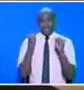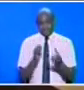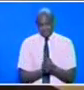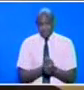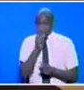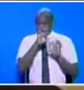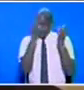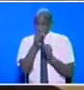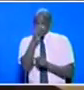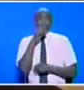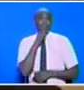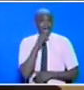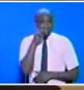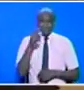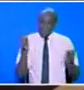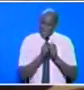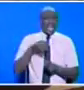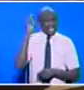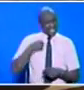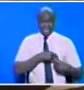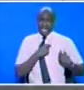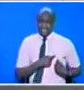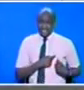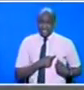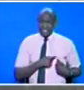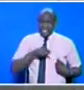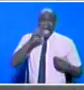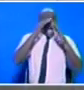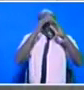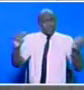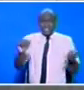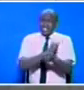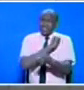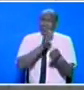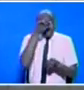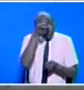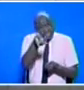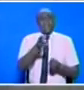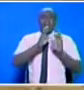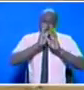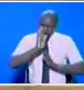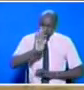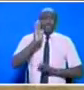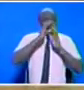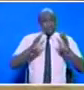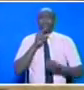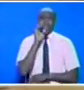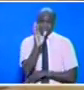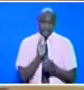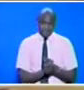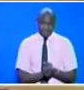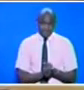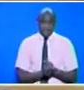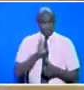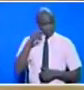Familia ya Mraga ikiwa na uchungu mwingi moyoni kwa kupoteza nyumba iliyokuwa urithi wao mkuu. Kulingana na mimi na vile mimi